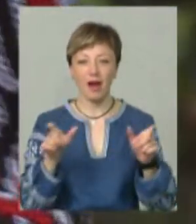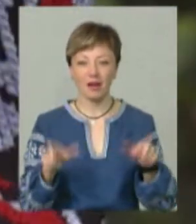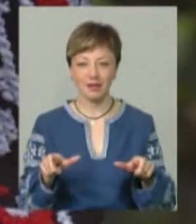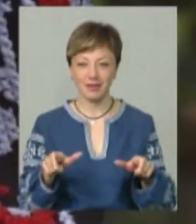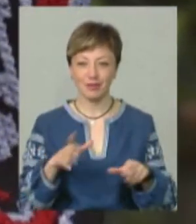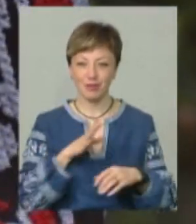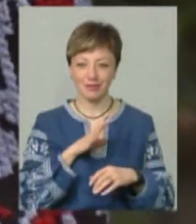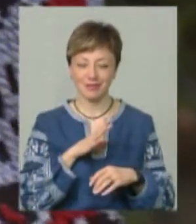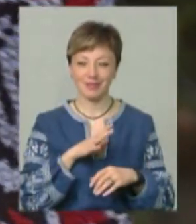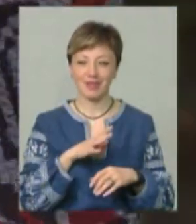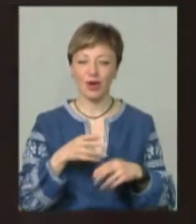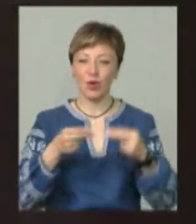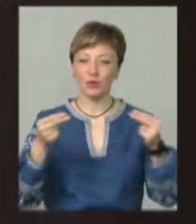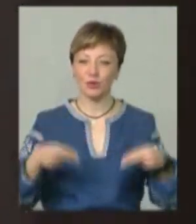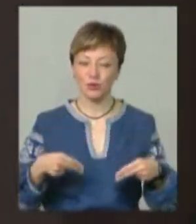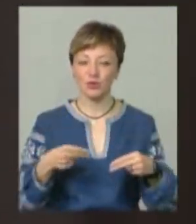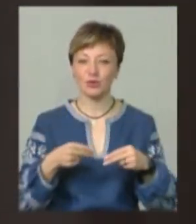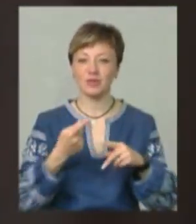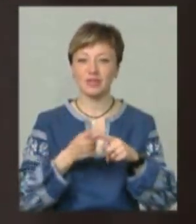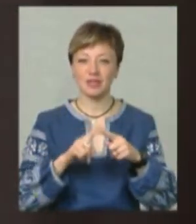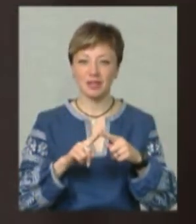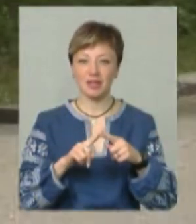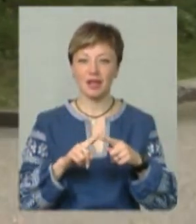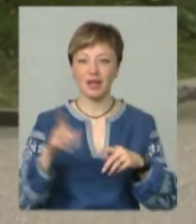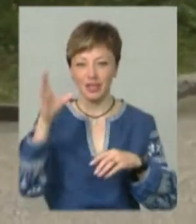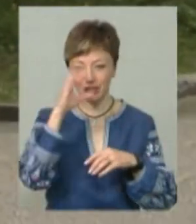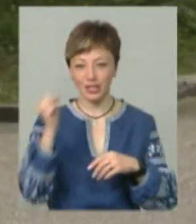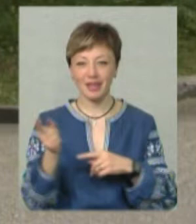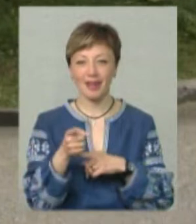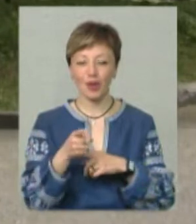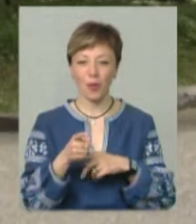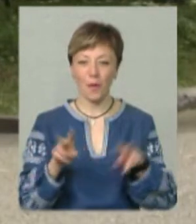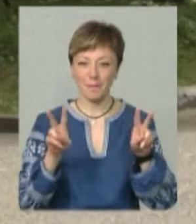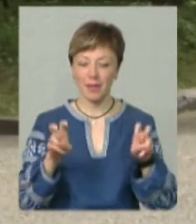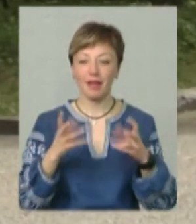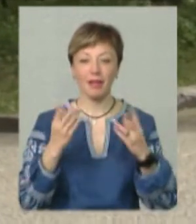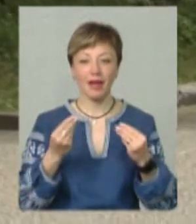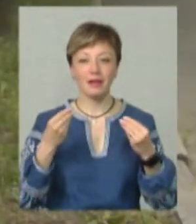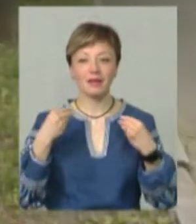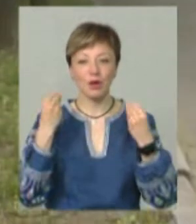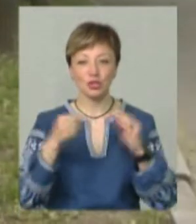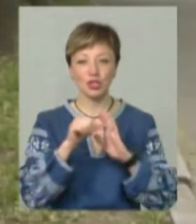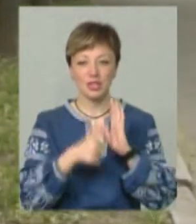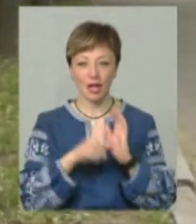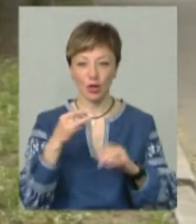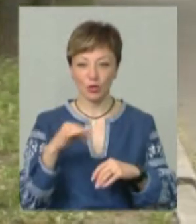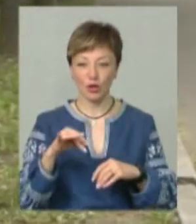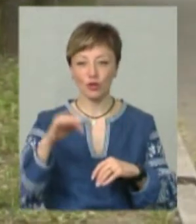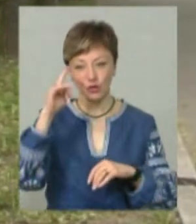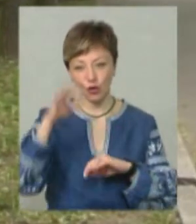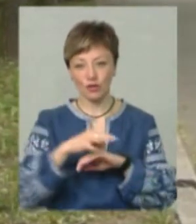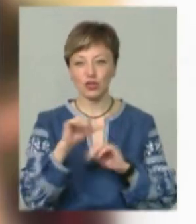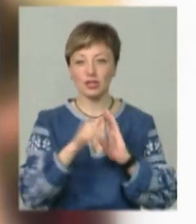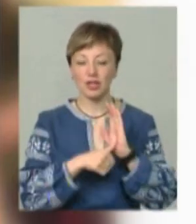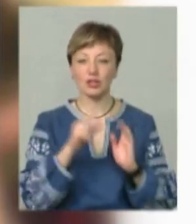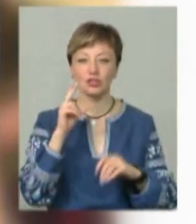Одружувалися в цій вишиванці в стилі «Нічний Тернопіль». За словами Галини, її день народження 16 лютого, в чоловіка 16